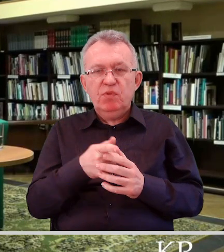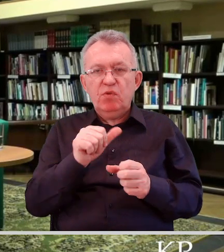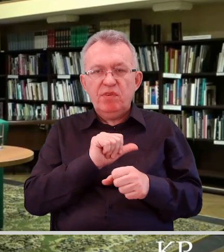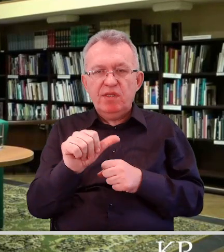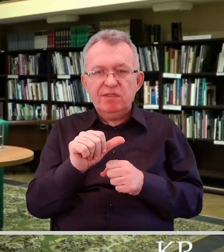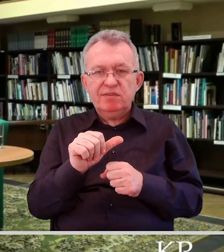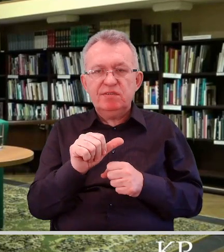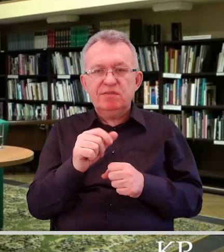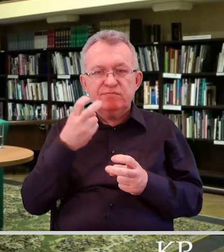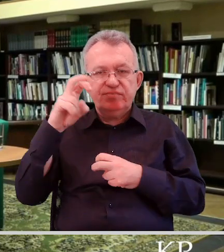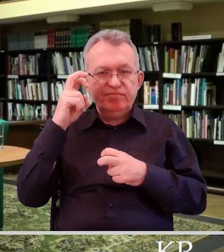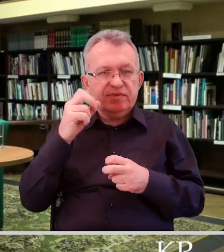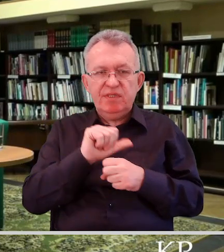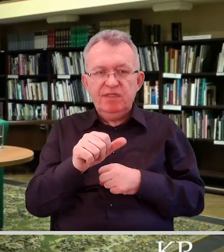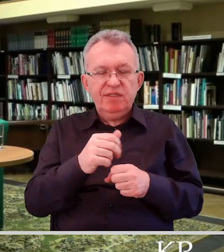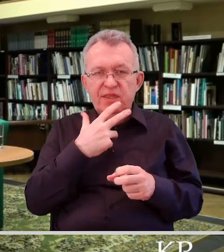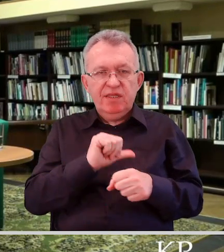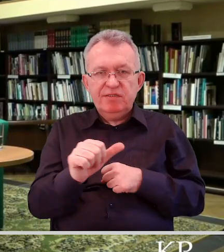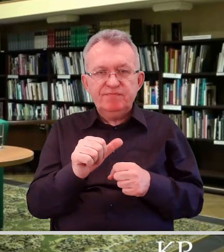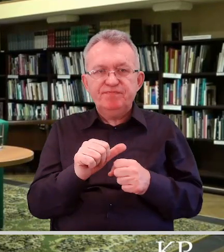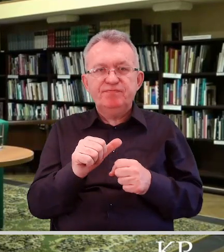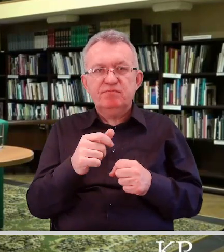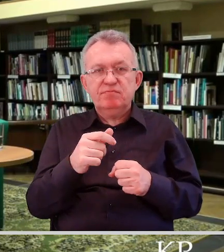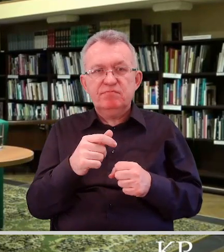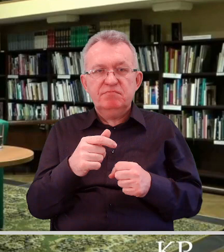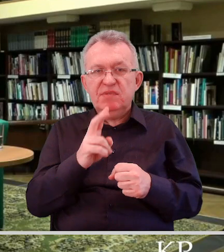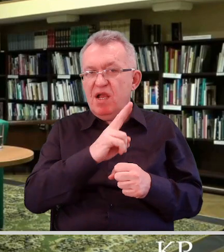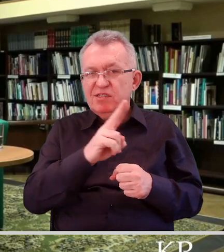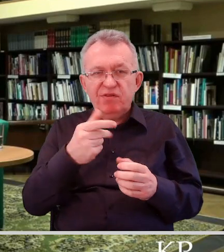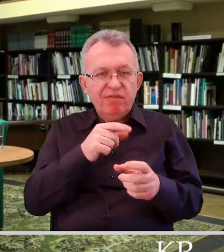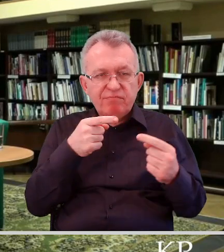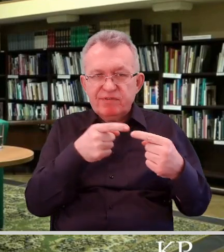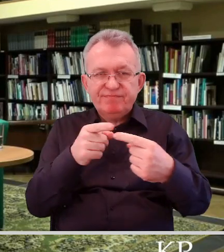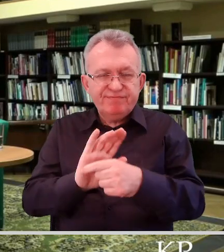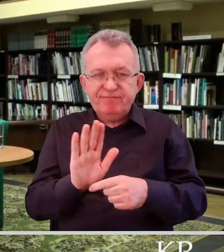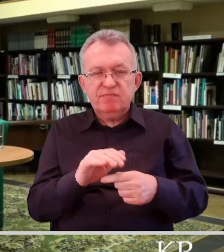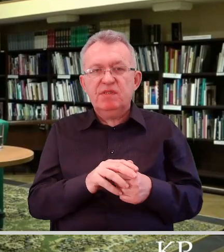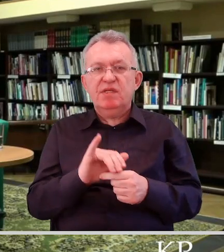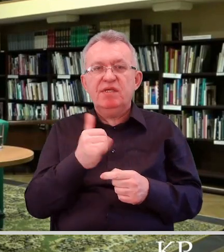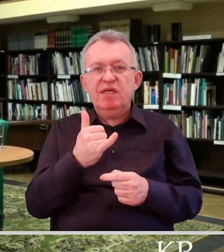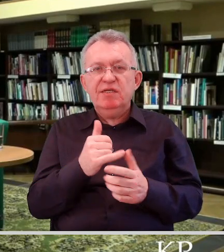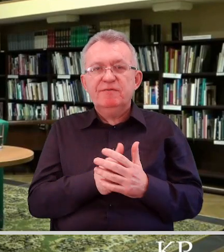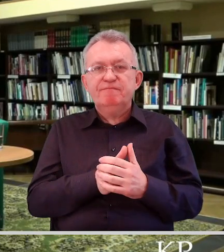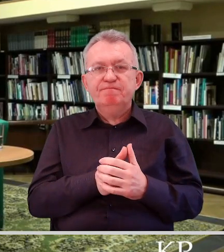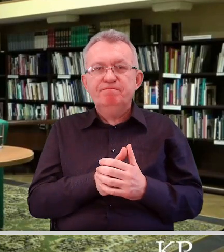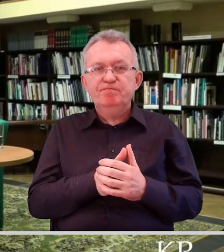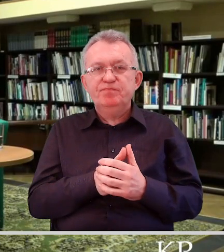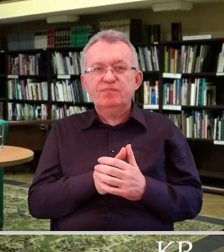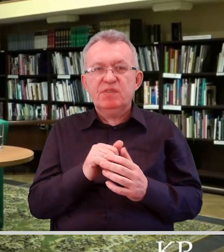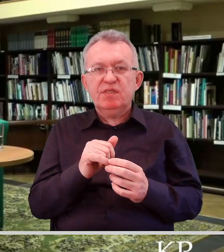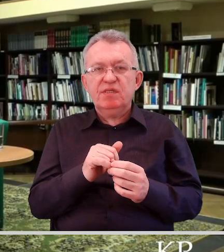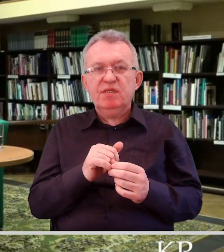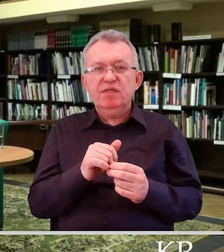taka zupełnie abstrakcyjna figura, tak? Że to nie jest dla każdego, jak często,